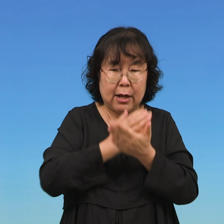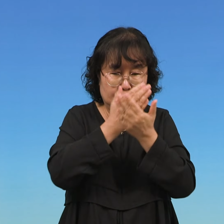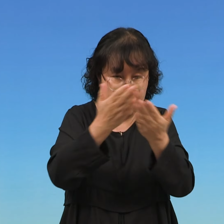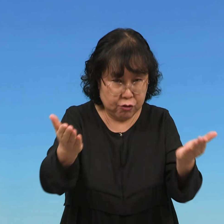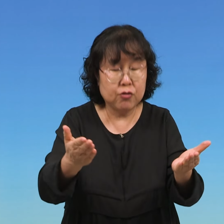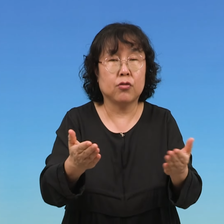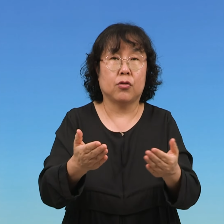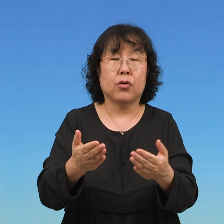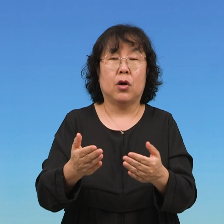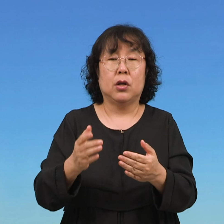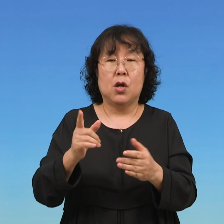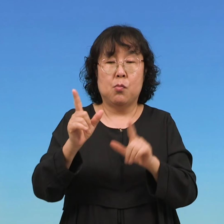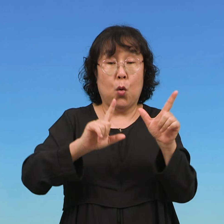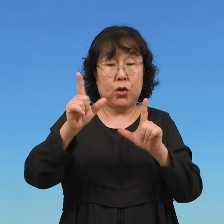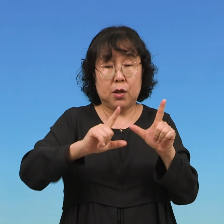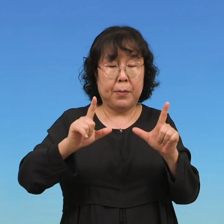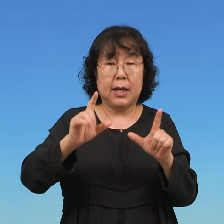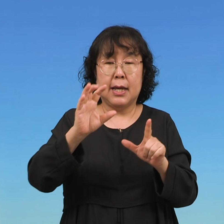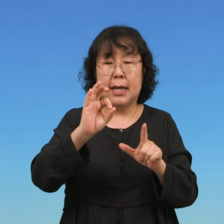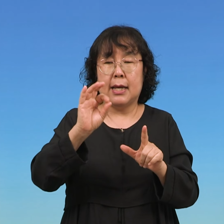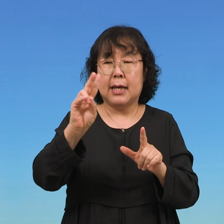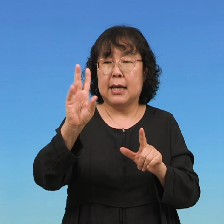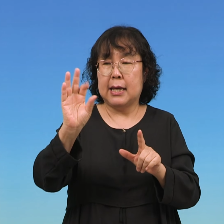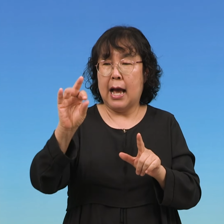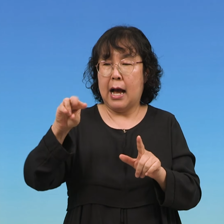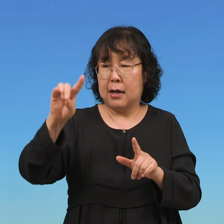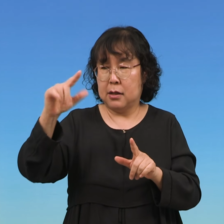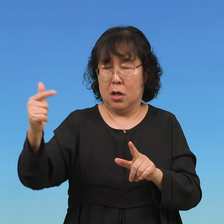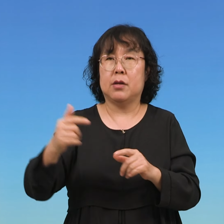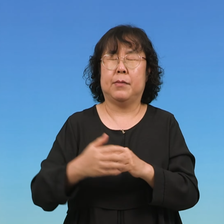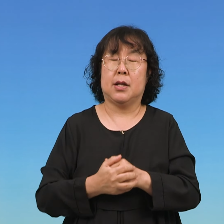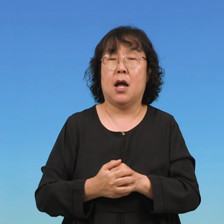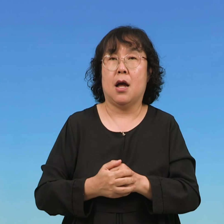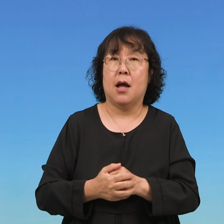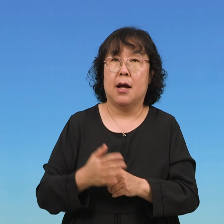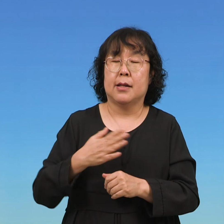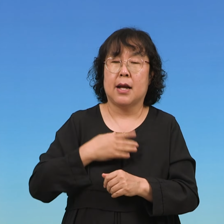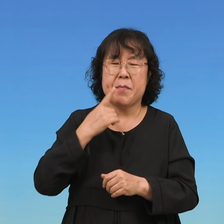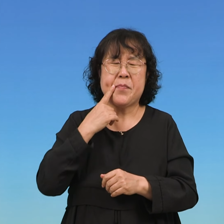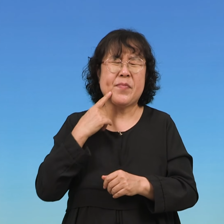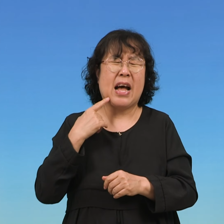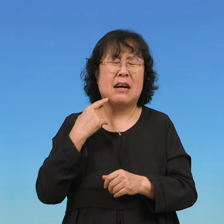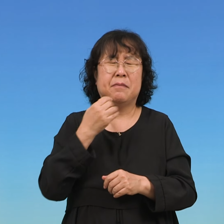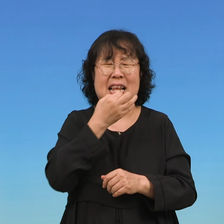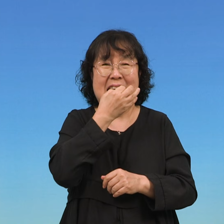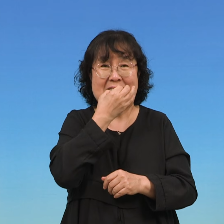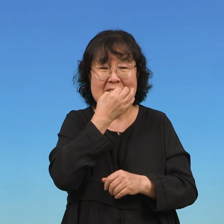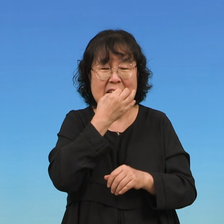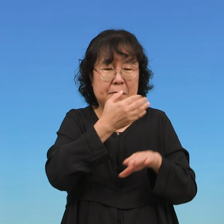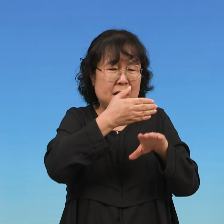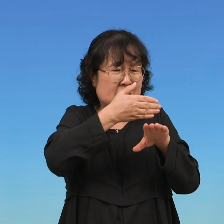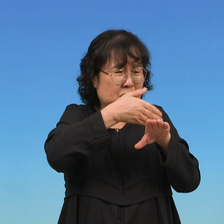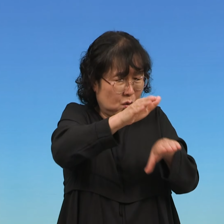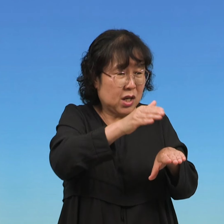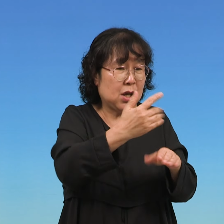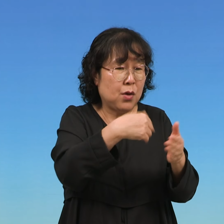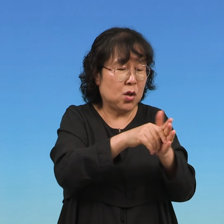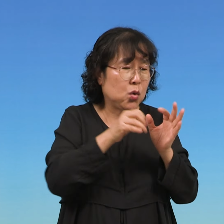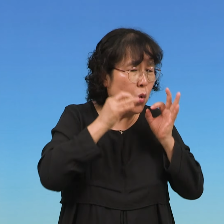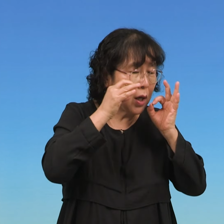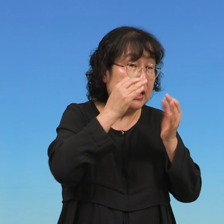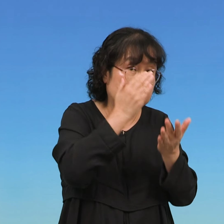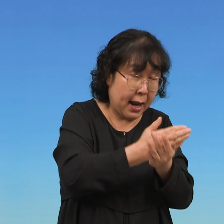우리가 탐심을 없애려고 이거는 너무 천박해 탐심을 없애려고 노력하는 것보다 한 걸음 더